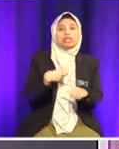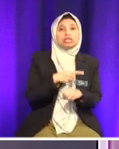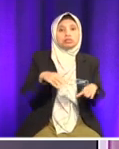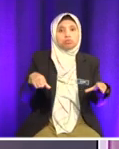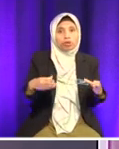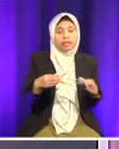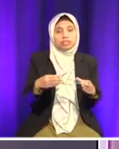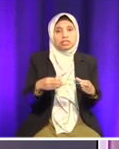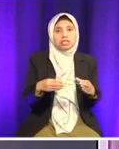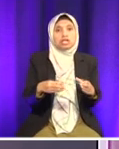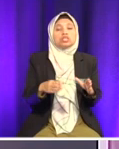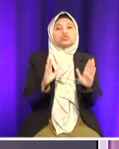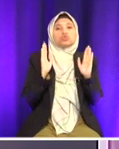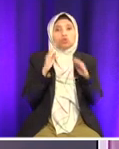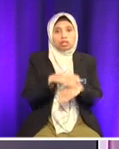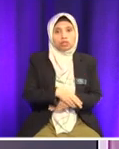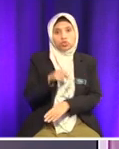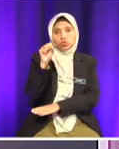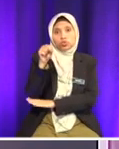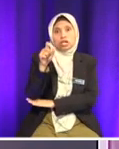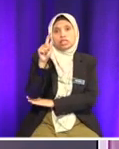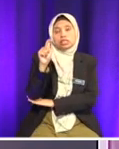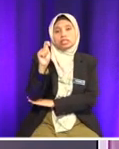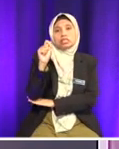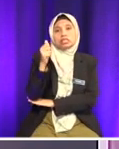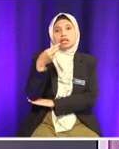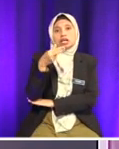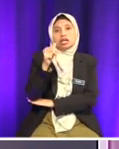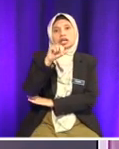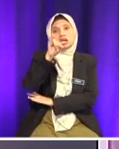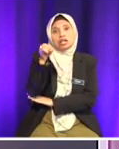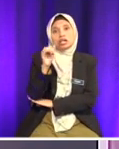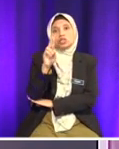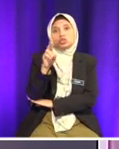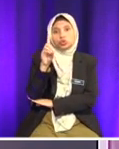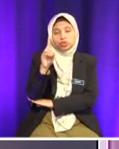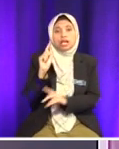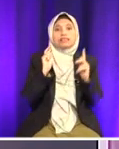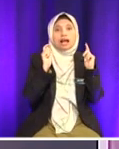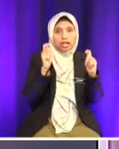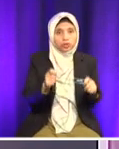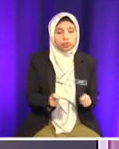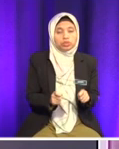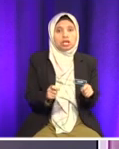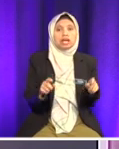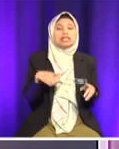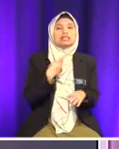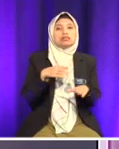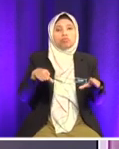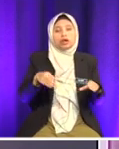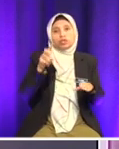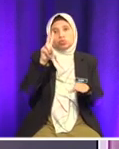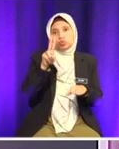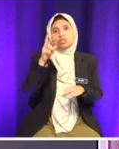salat sunnah tahajud namanya ya salat sunnah tahajud yang mana shalat sunnah yang kita kerjakan sebanyak dua rakaat